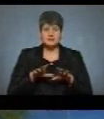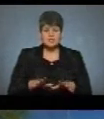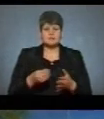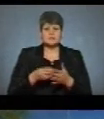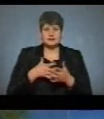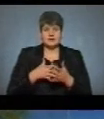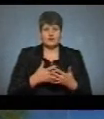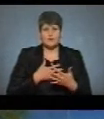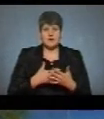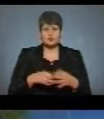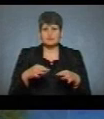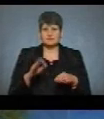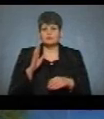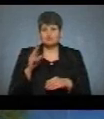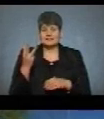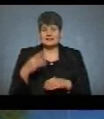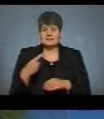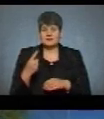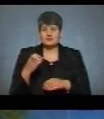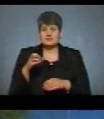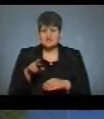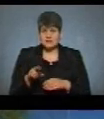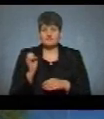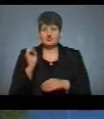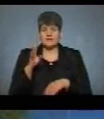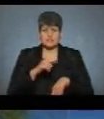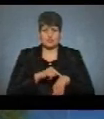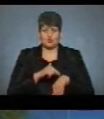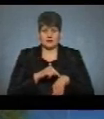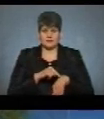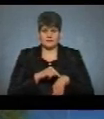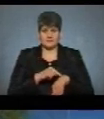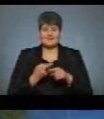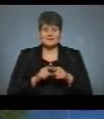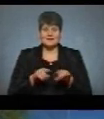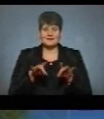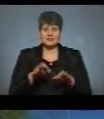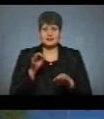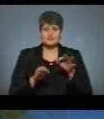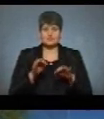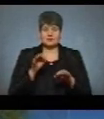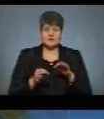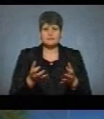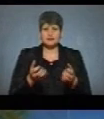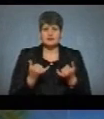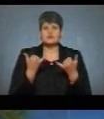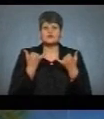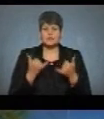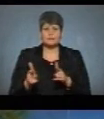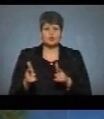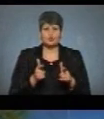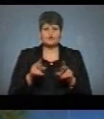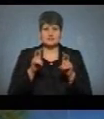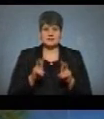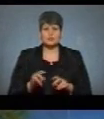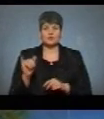громадському транспорті відбудеться 31 січня о 14 годині. Таке рішення суддя Надія Дерех прийняла сьогодні на підготовчому